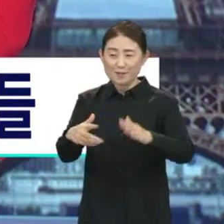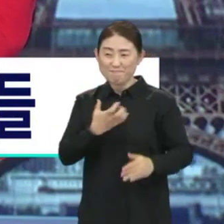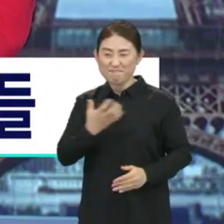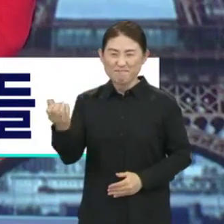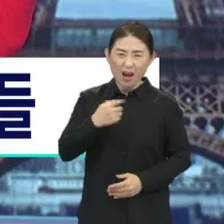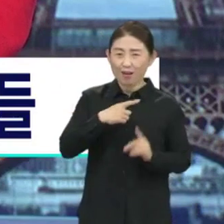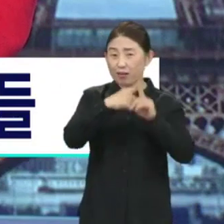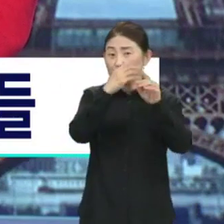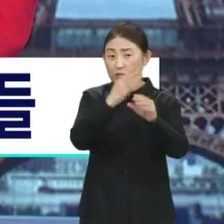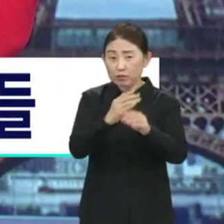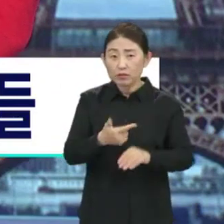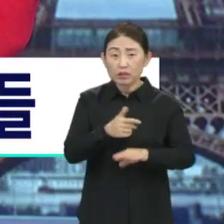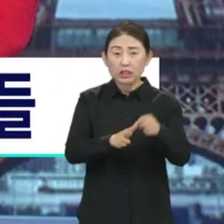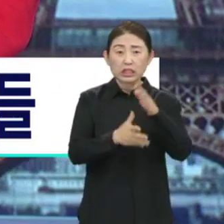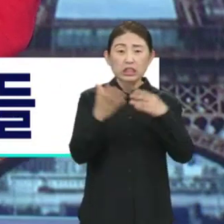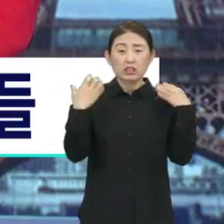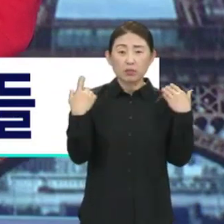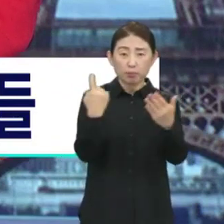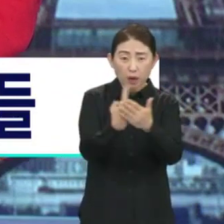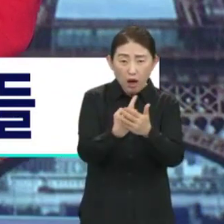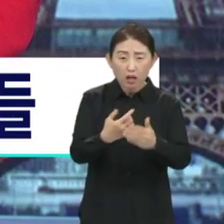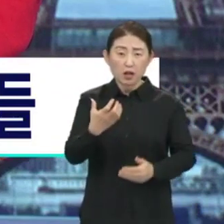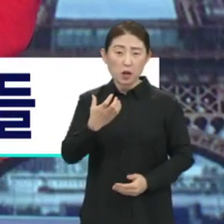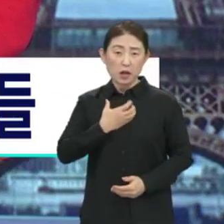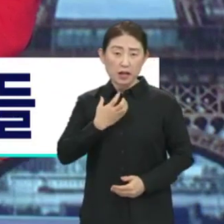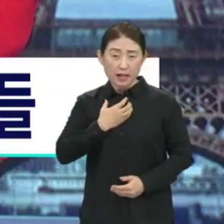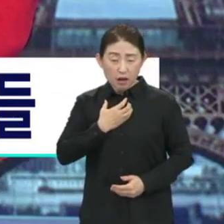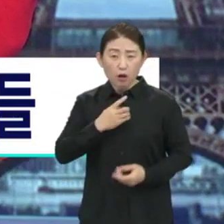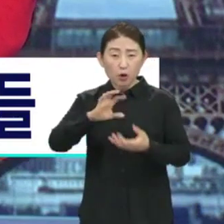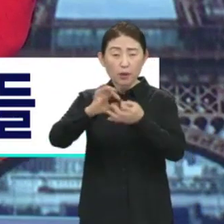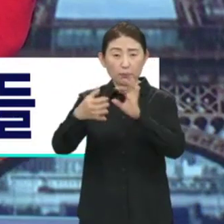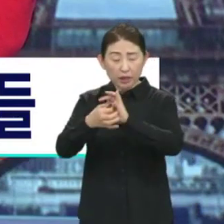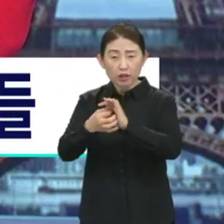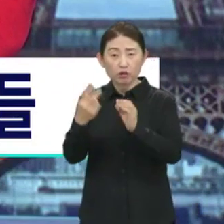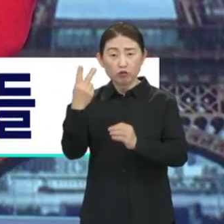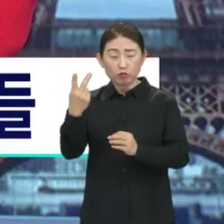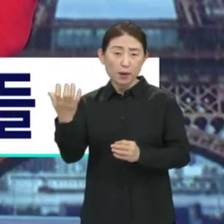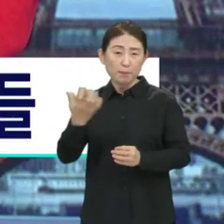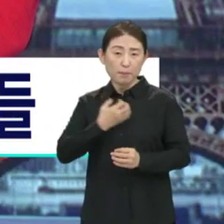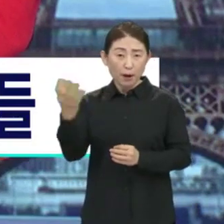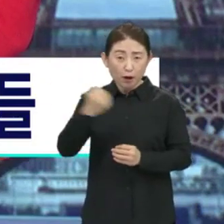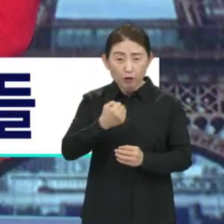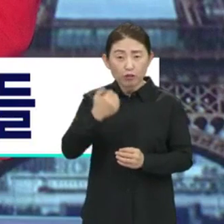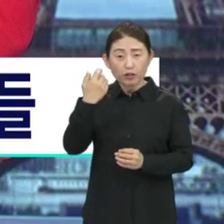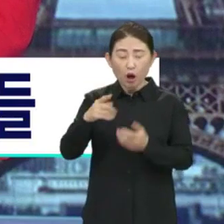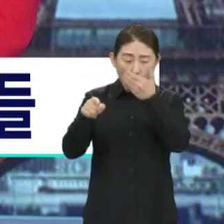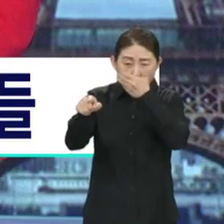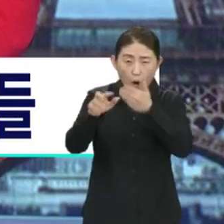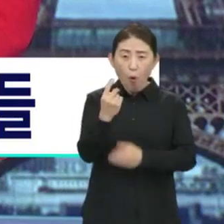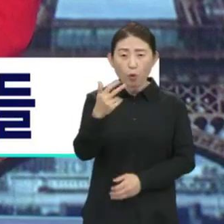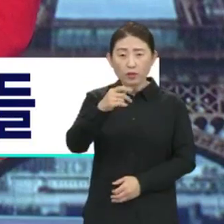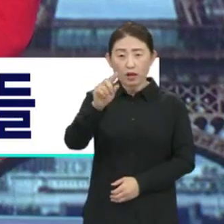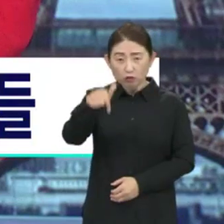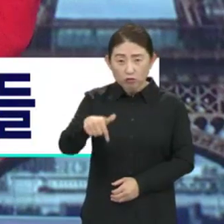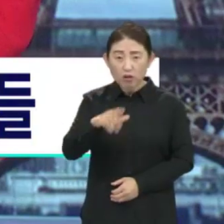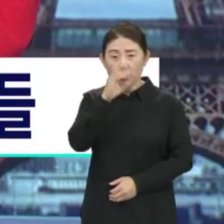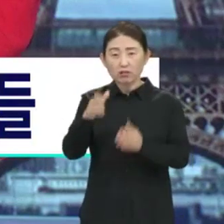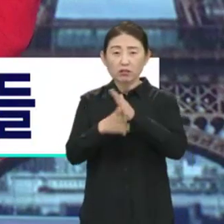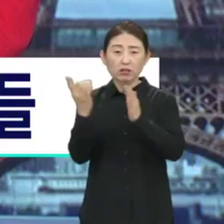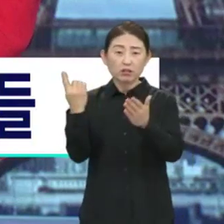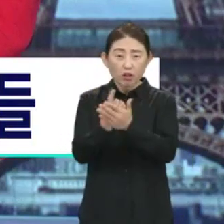있습니다. 대전시청 소속으로 올림픽 2연패에 도전하는 남자 펜싱 간판 오상욱을 비롯해 아산시청